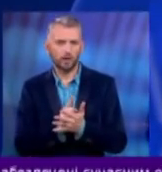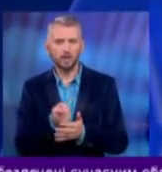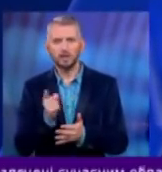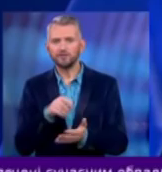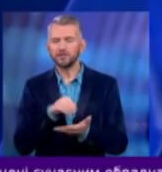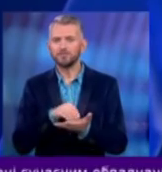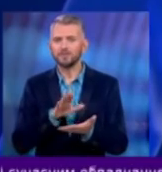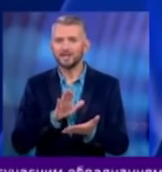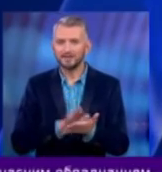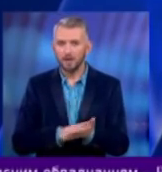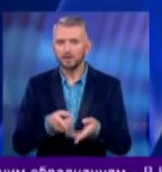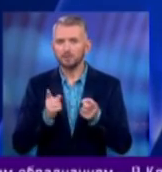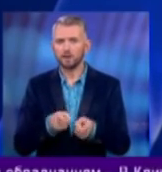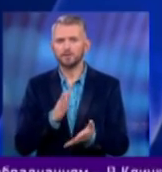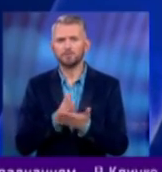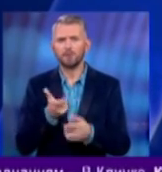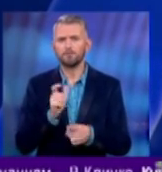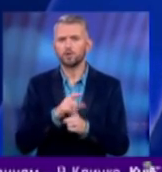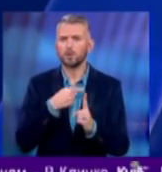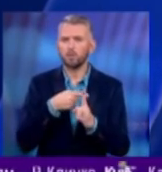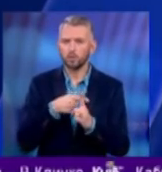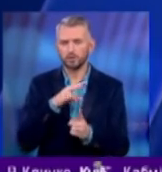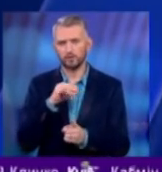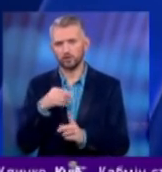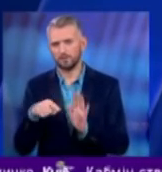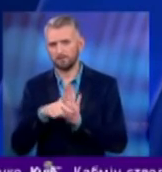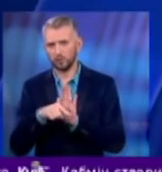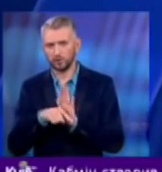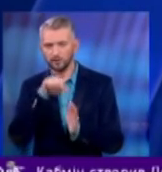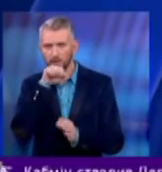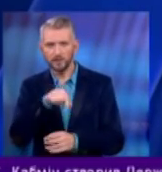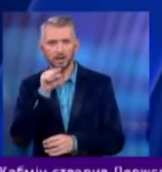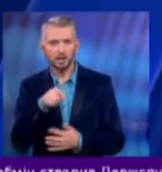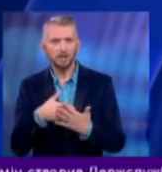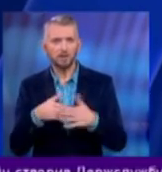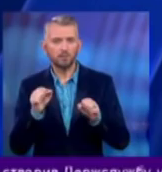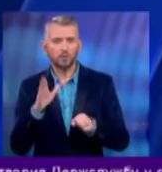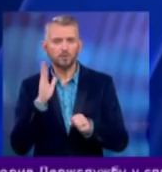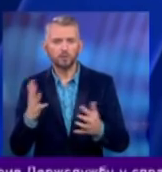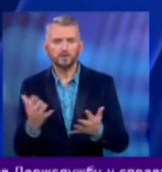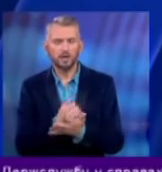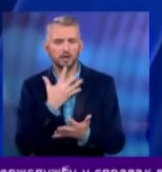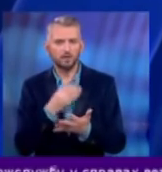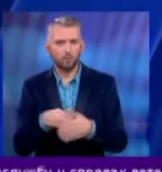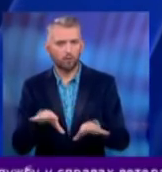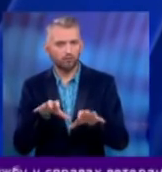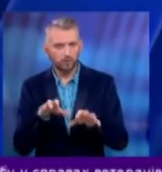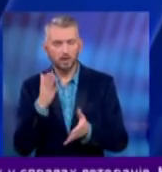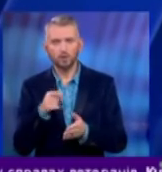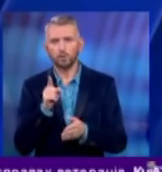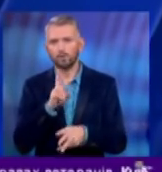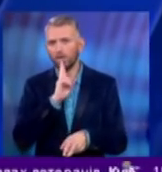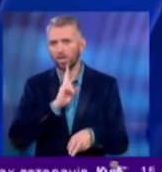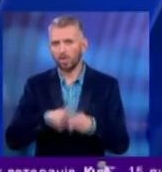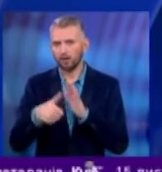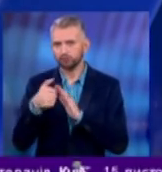обов'язкова. Втім, реєстрація насправді має більше плюсів, ніж мінусів. Завдяки їй, наприклад, можна буде знайти свого улюбленця, якщо він